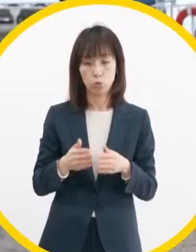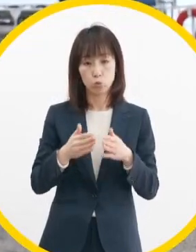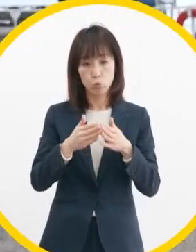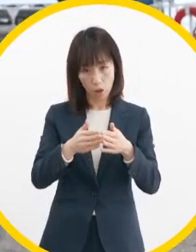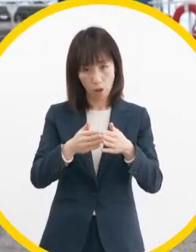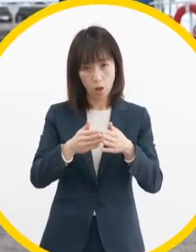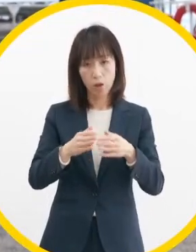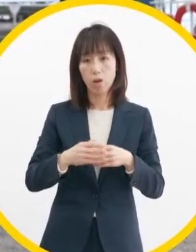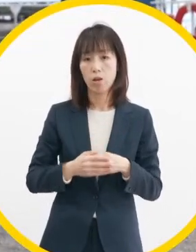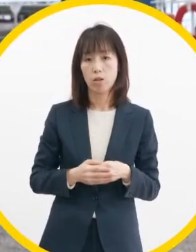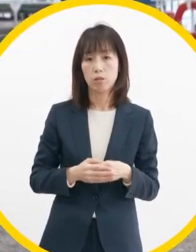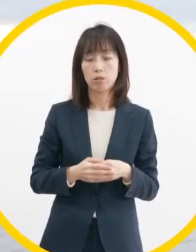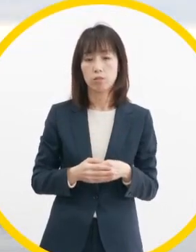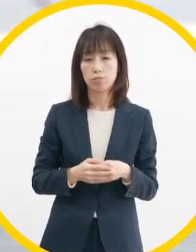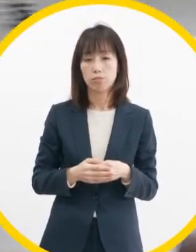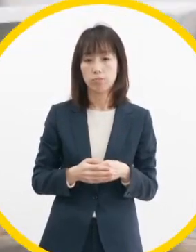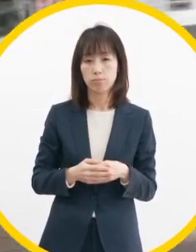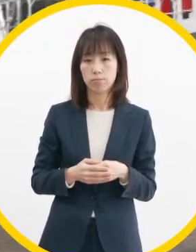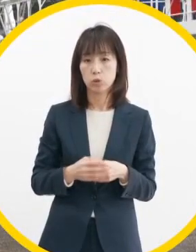船、